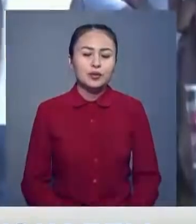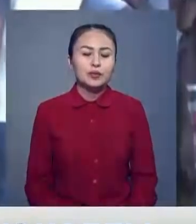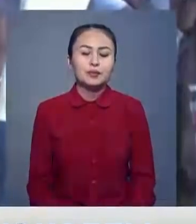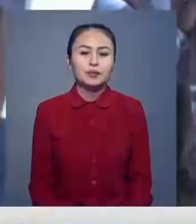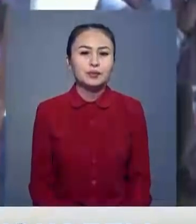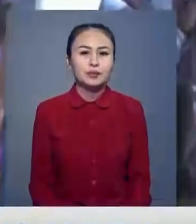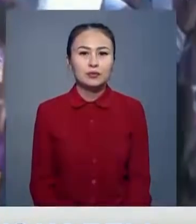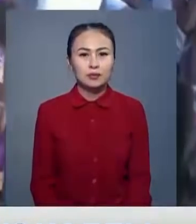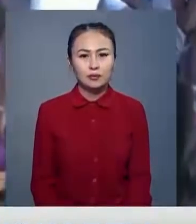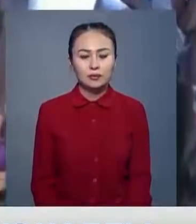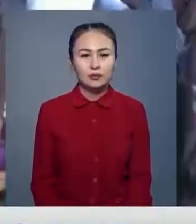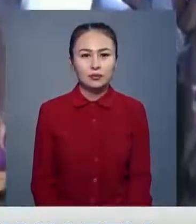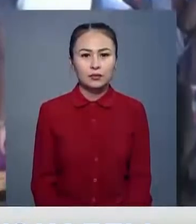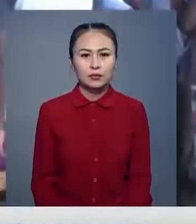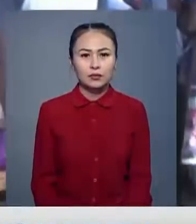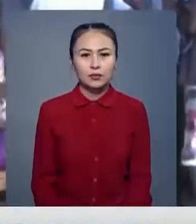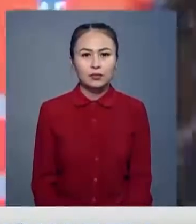айтады.